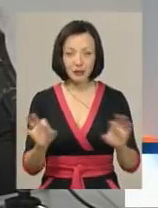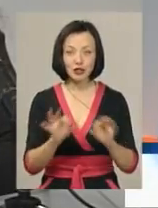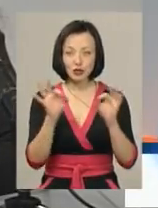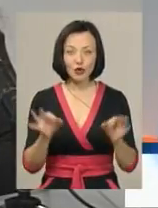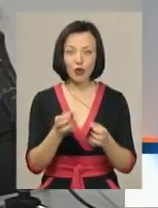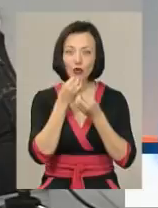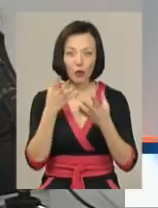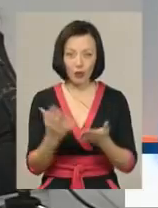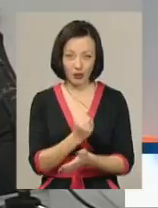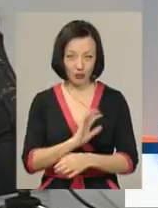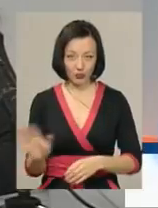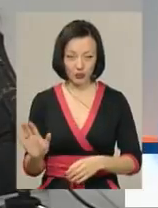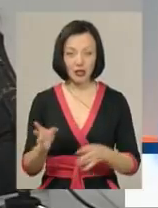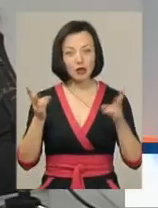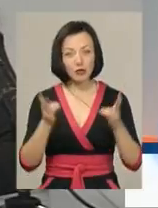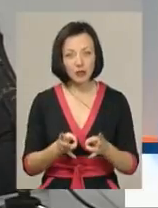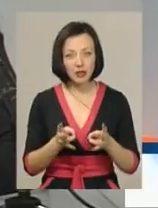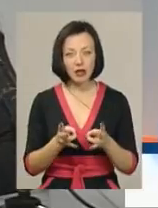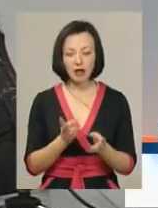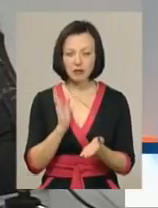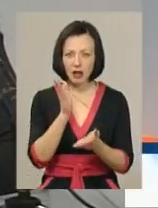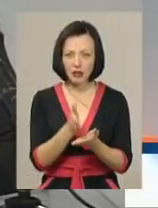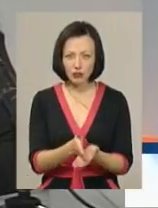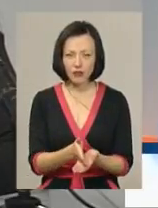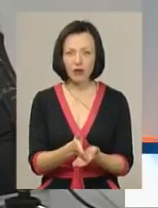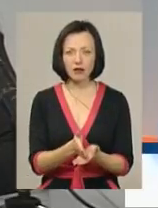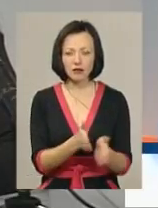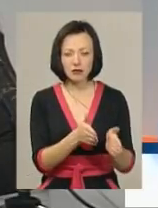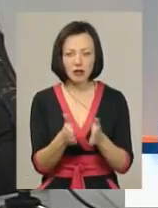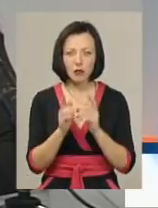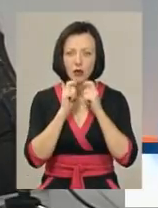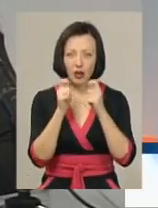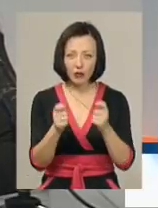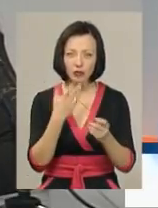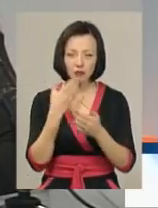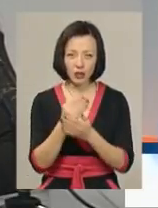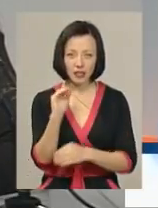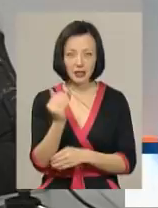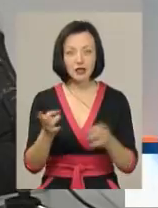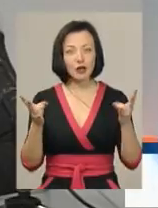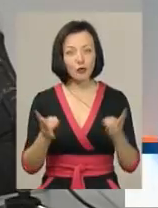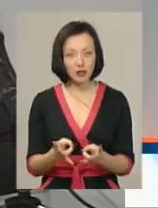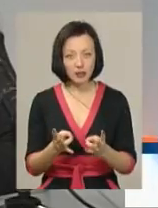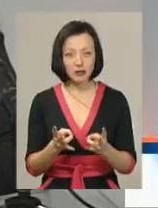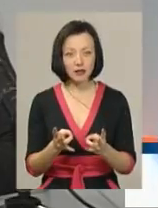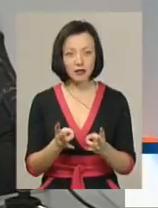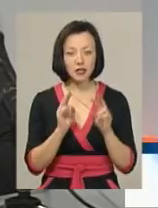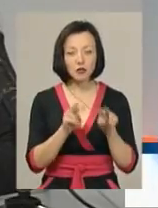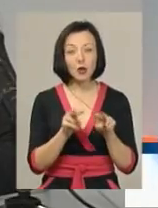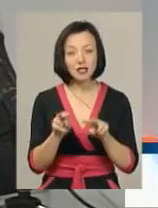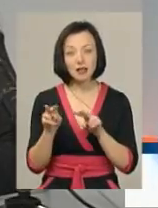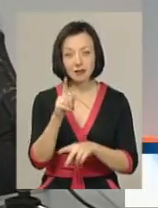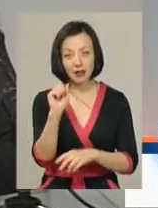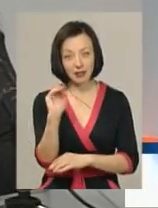путнього не вийде необхідно налаштуватися на подарунок для своєї дитини А для цього необхідно за нею